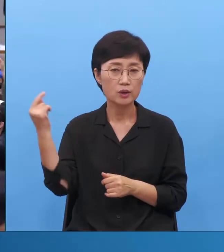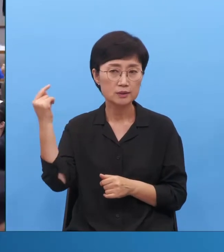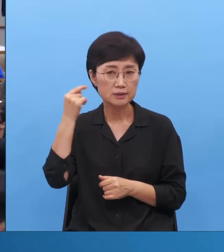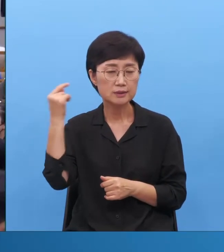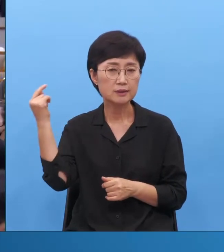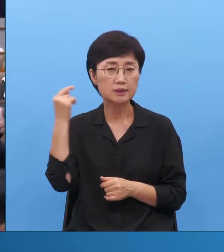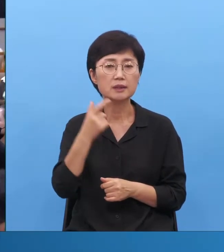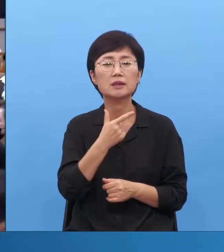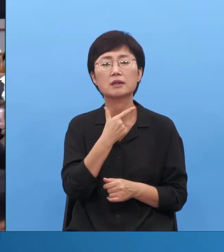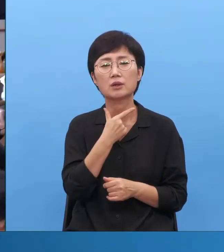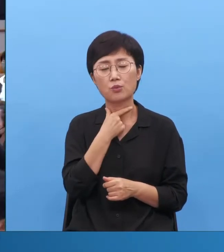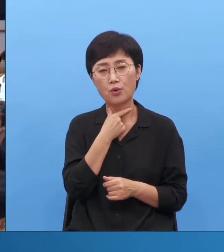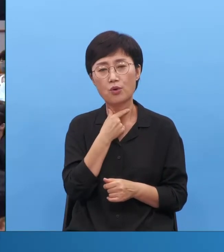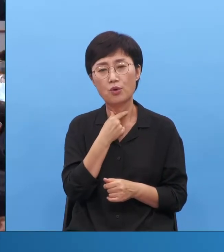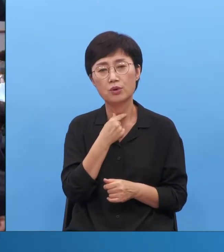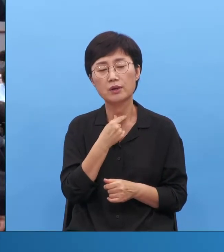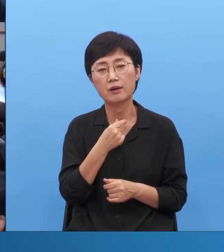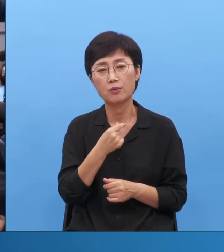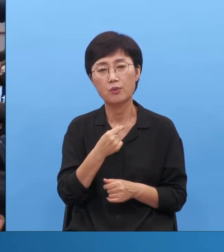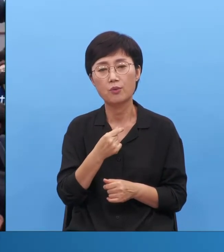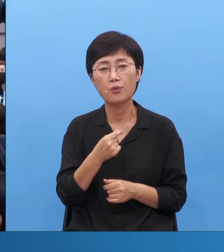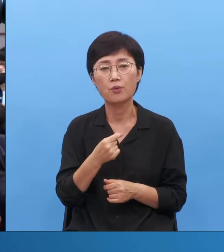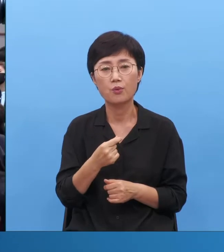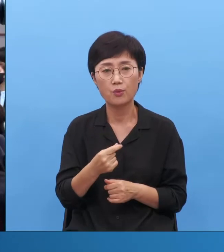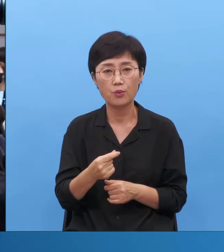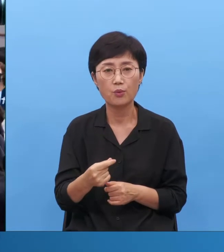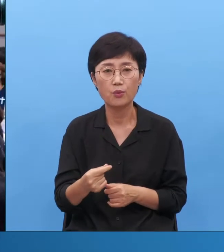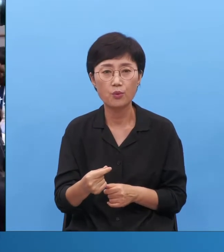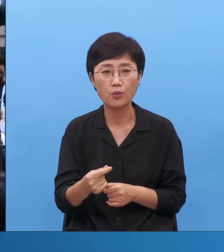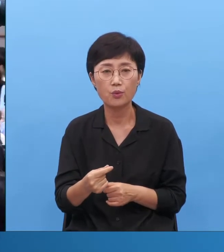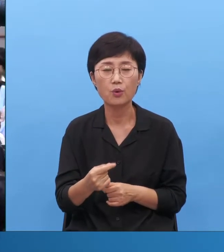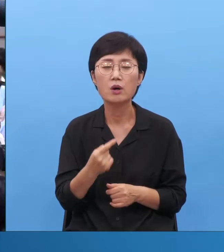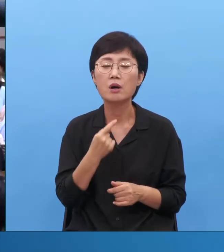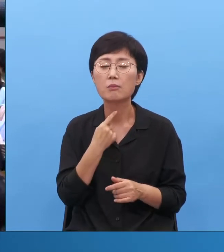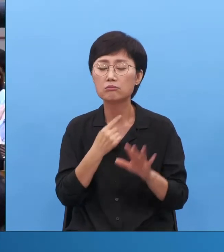또 듣기 원하고